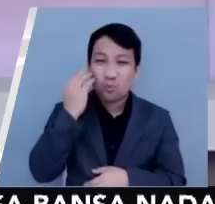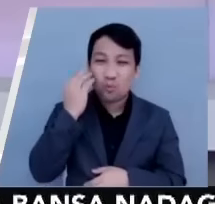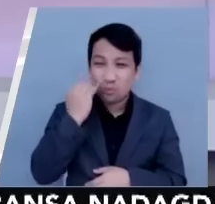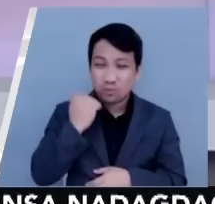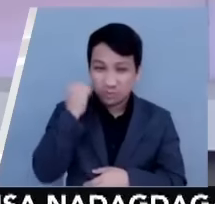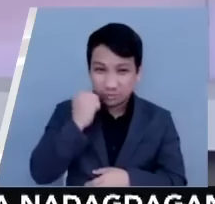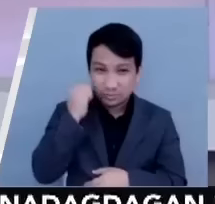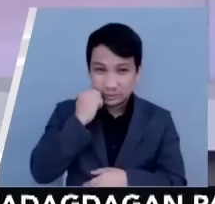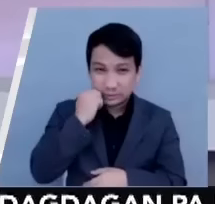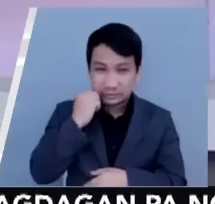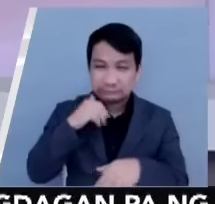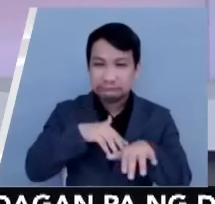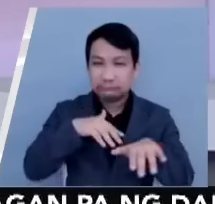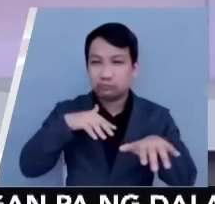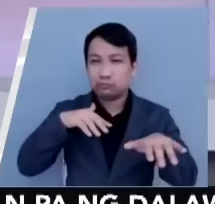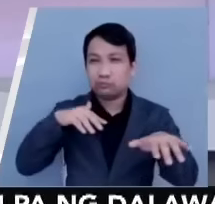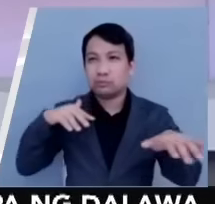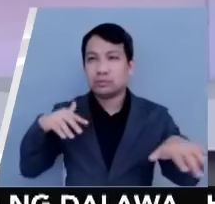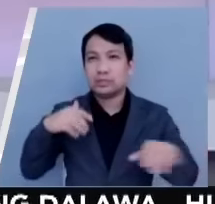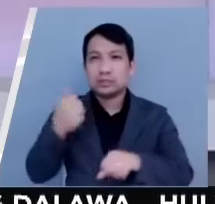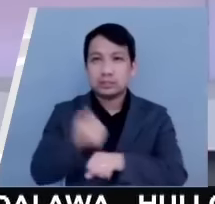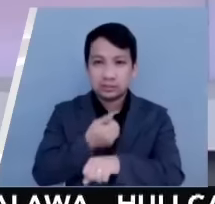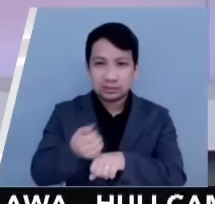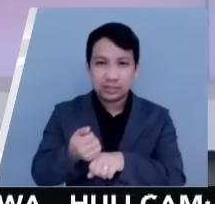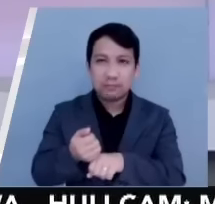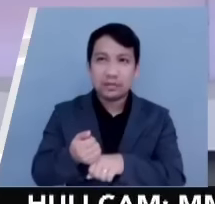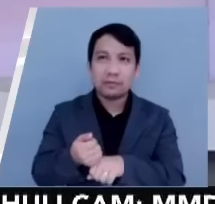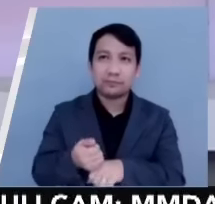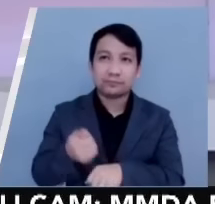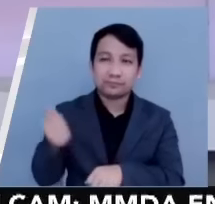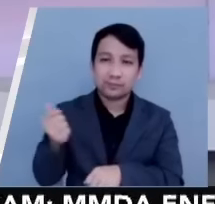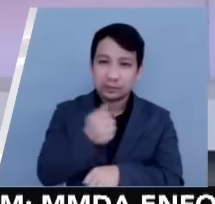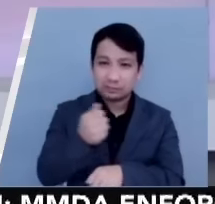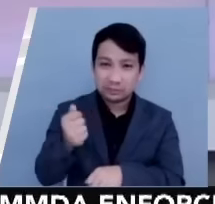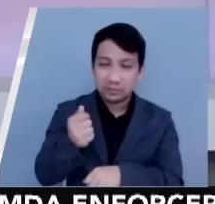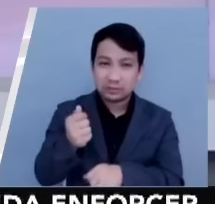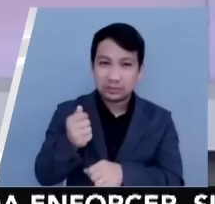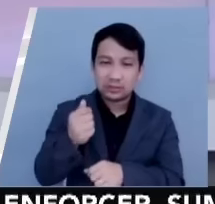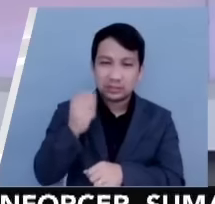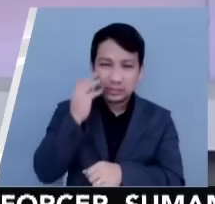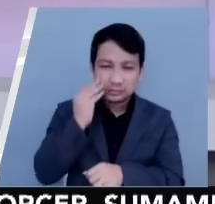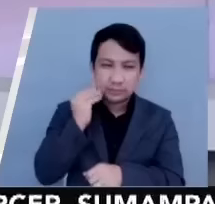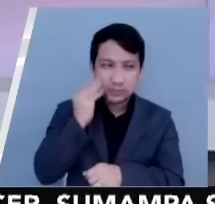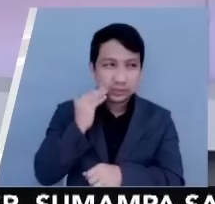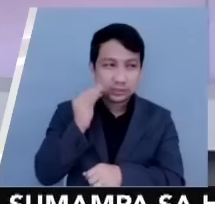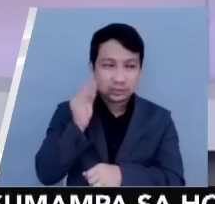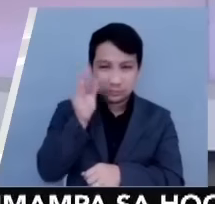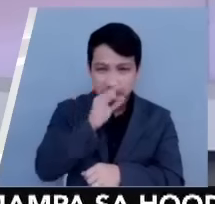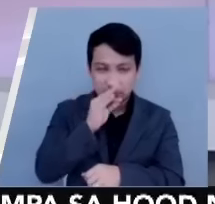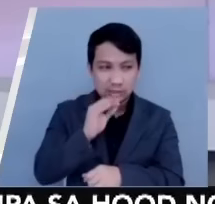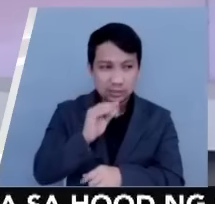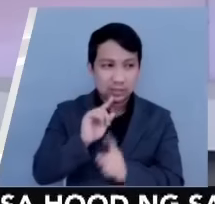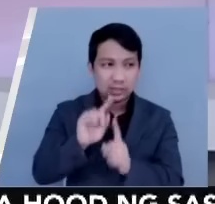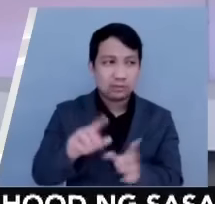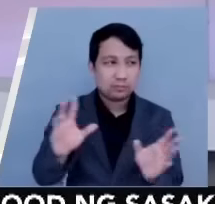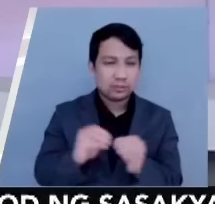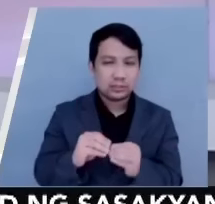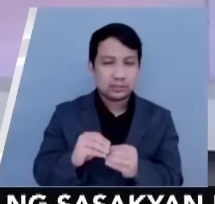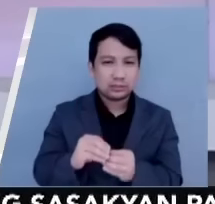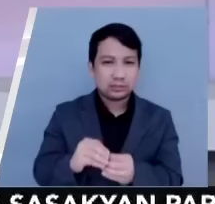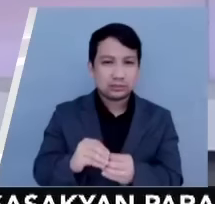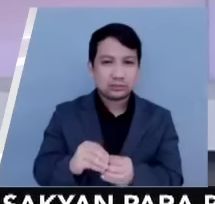kalbaryong traffic at pahirapang pagkocommute na sinusuong ng mga Pilipino. Ang tugon at programa ng